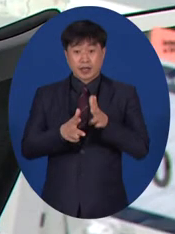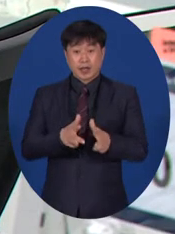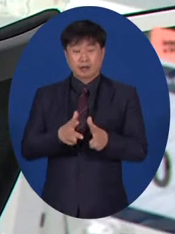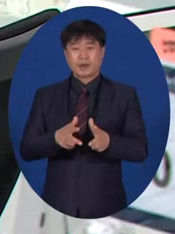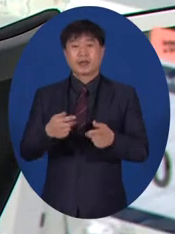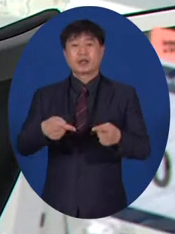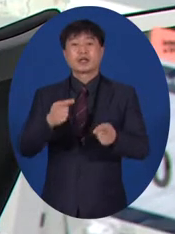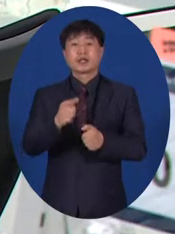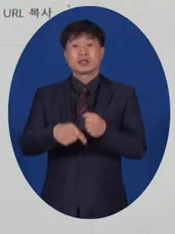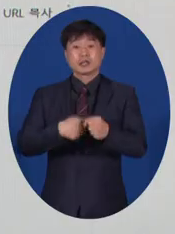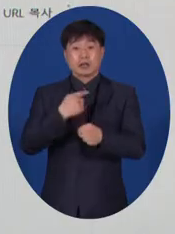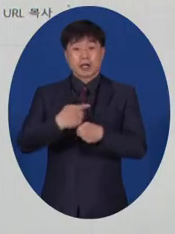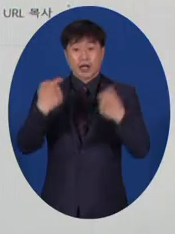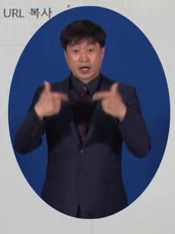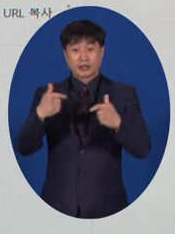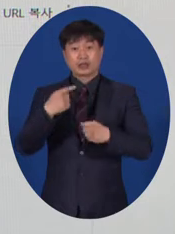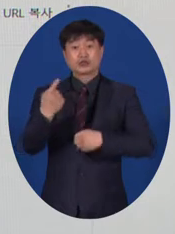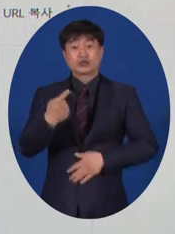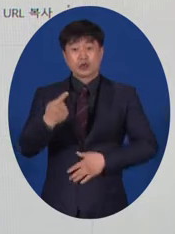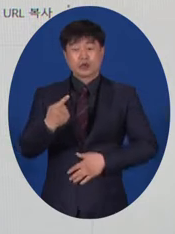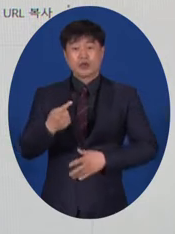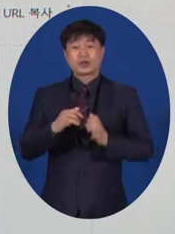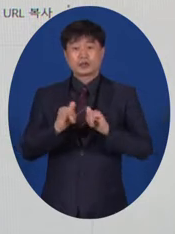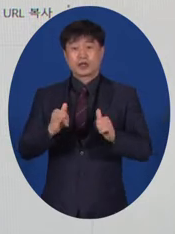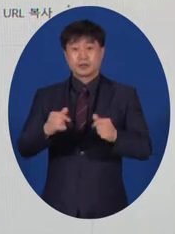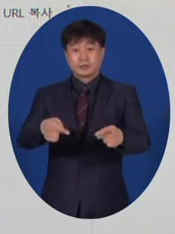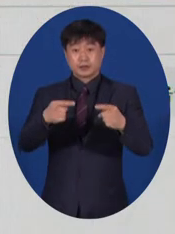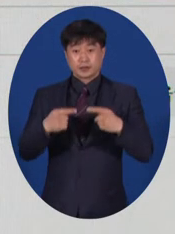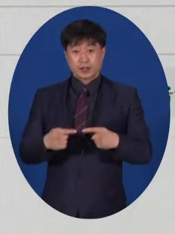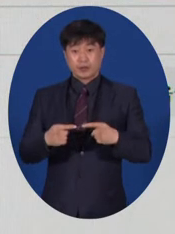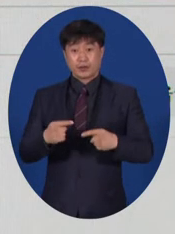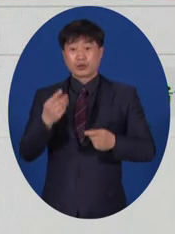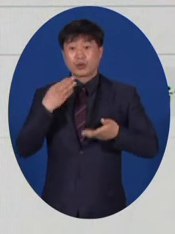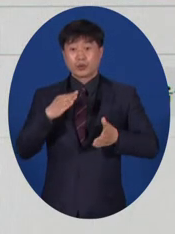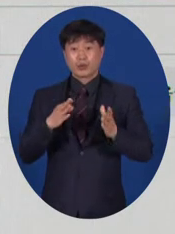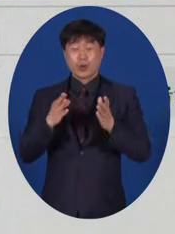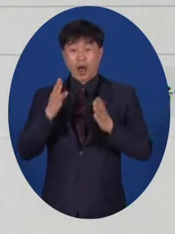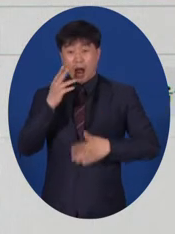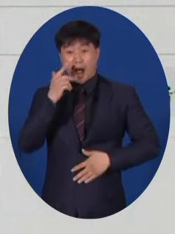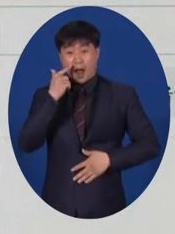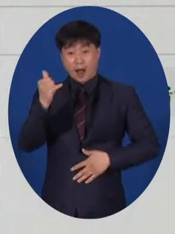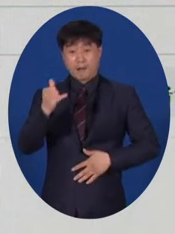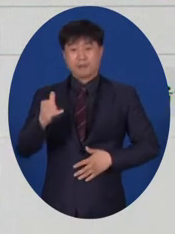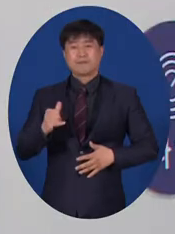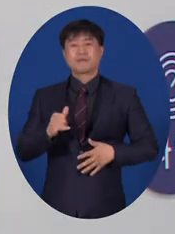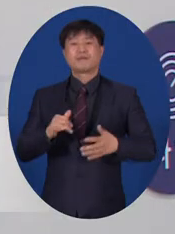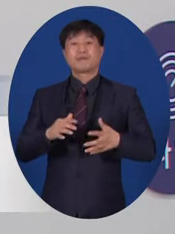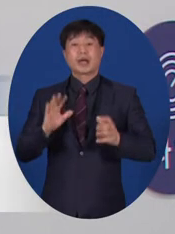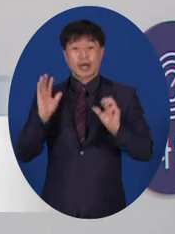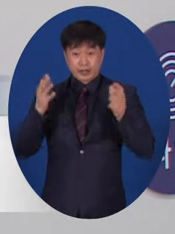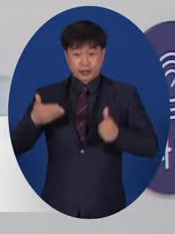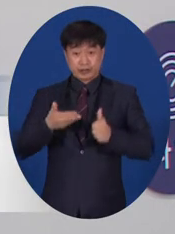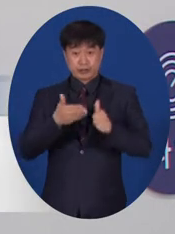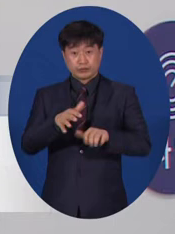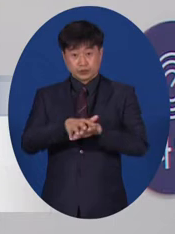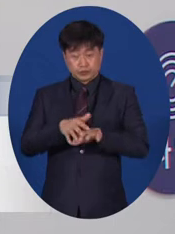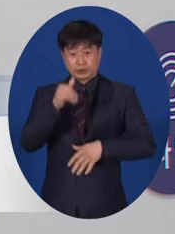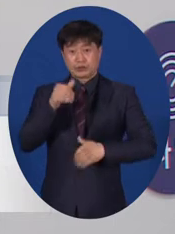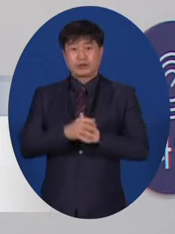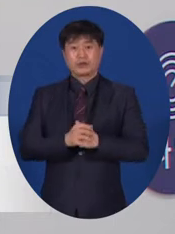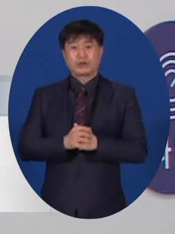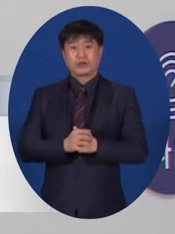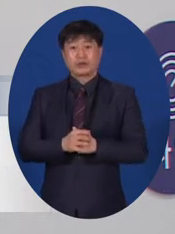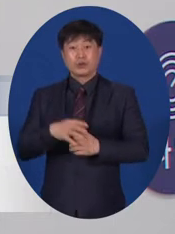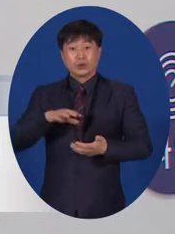육아 대디 참여단을 모집해 경기 지역 아빠들의 재미난 육아 네트워크를 형성시켜주고 있습니다. 놀이 키트를 저희가